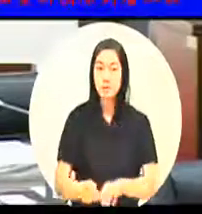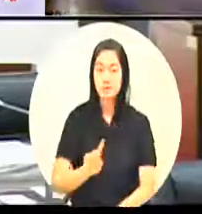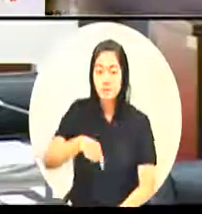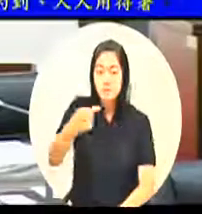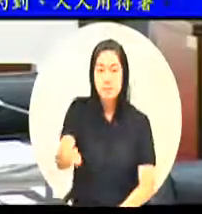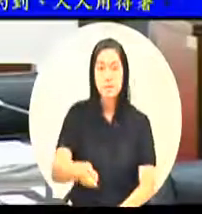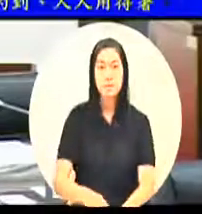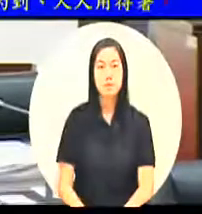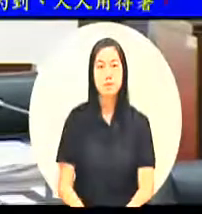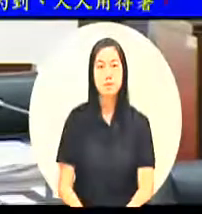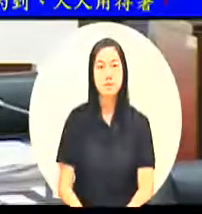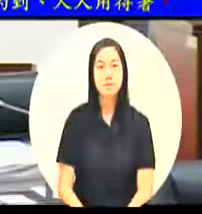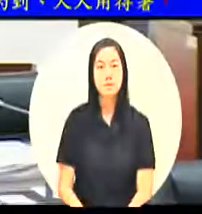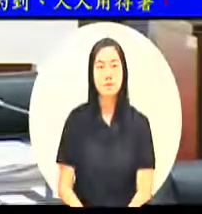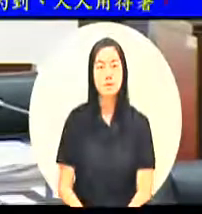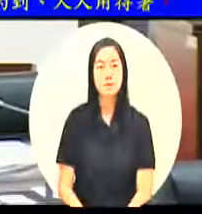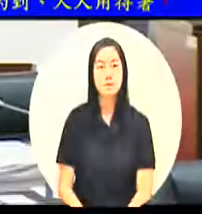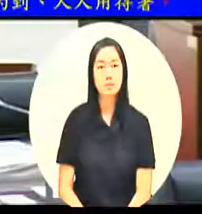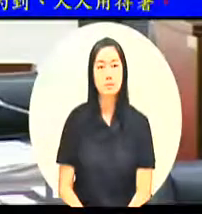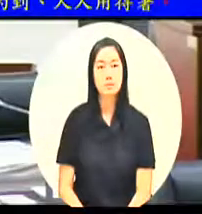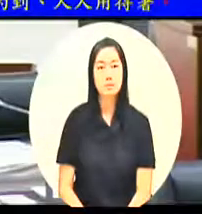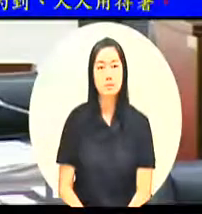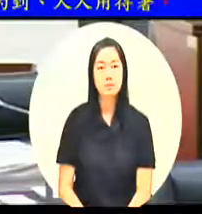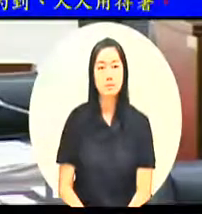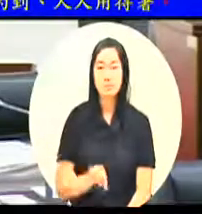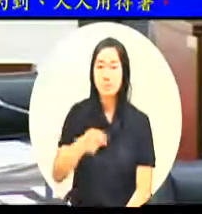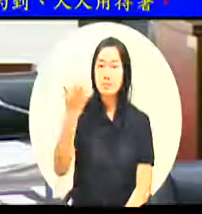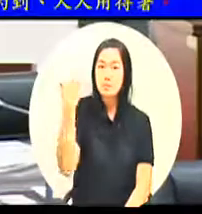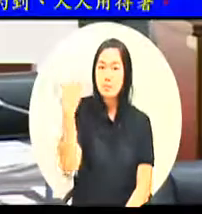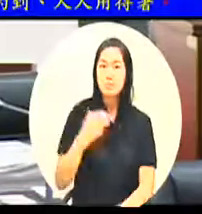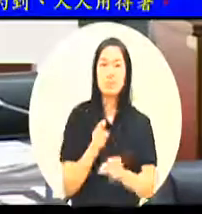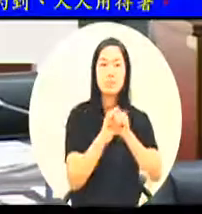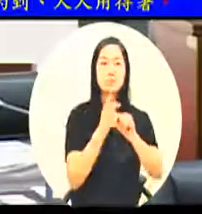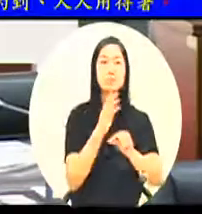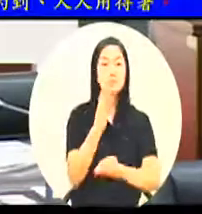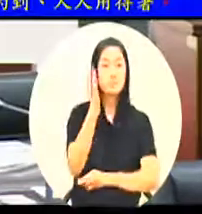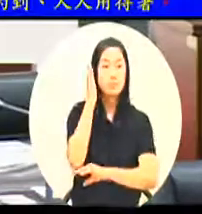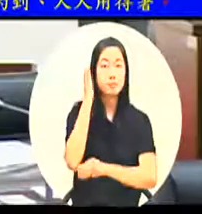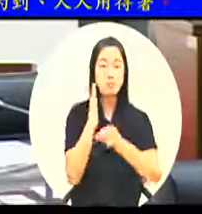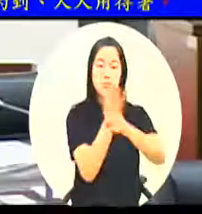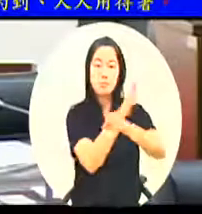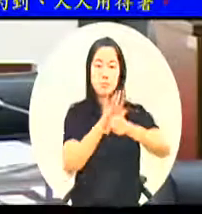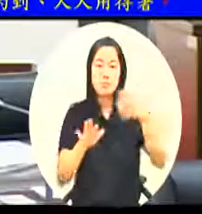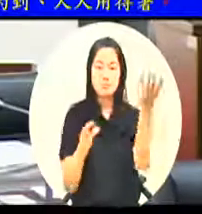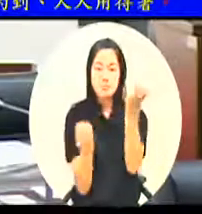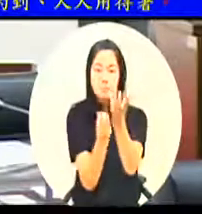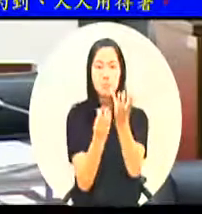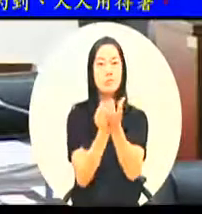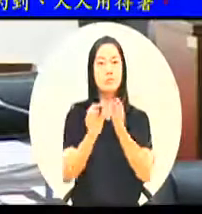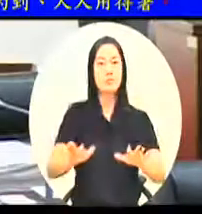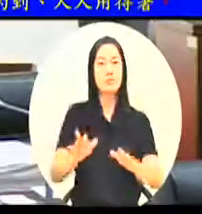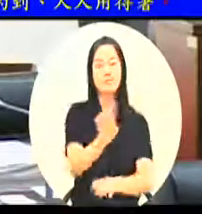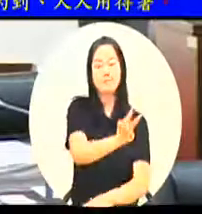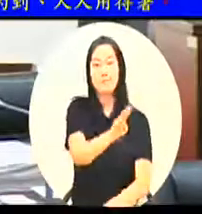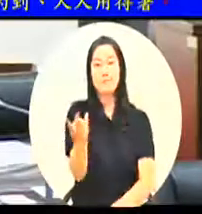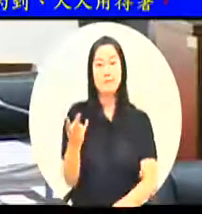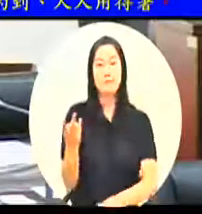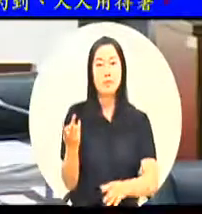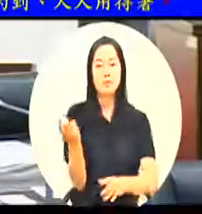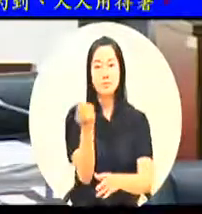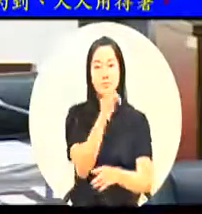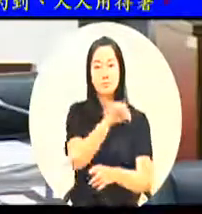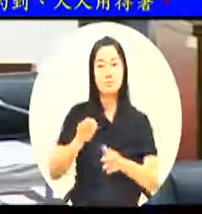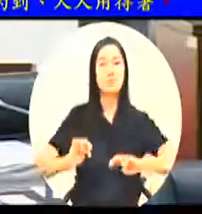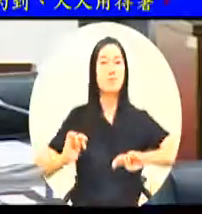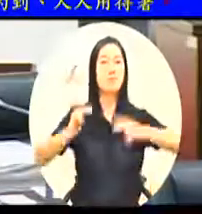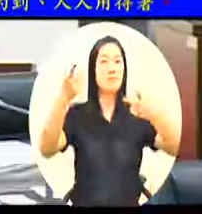哈。我讲以前的中央是重北轻南，啊，现在的地方我感觉是说重南轻北的得头变